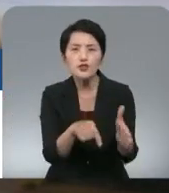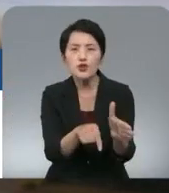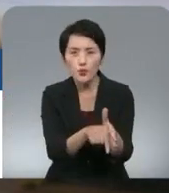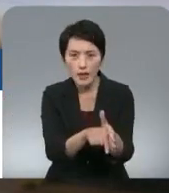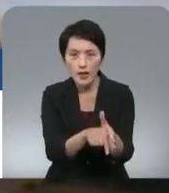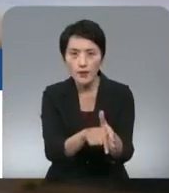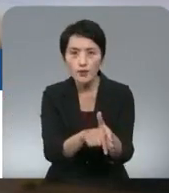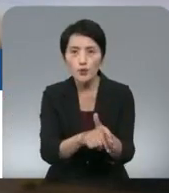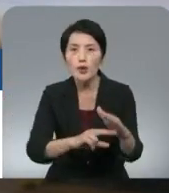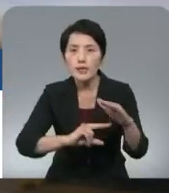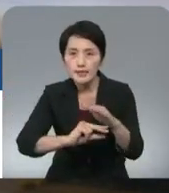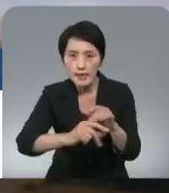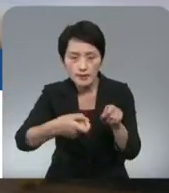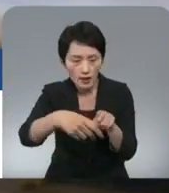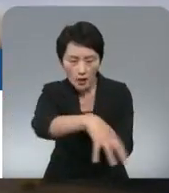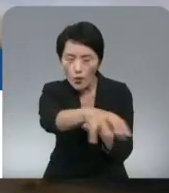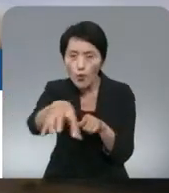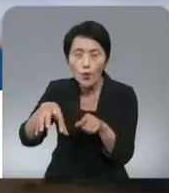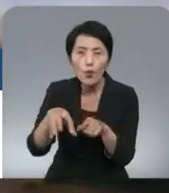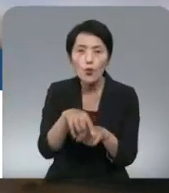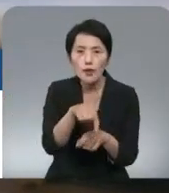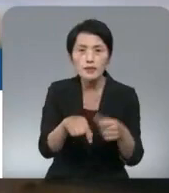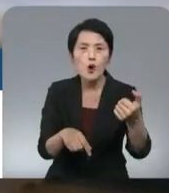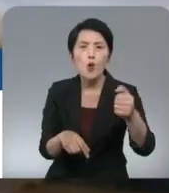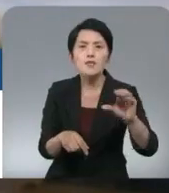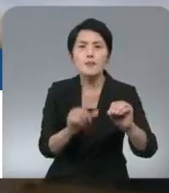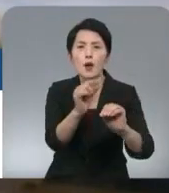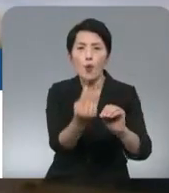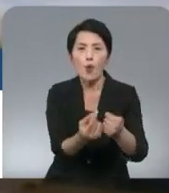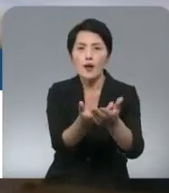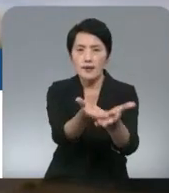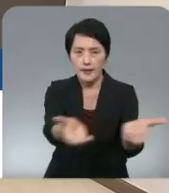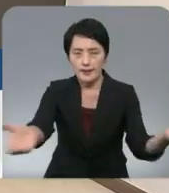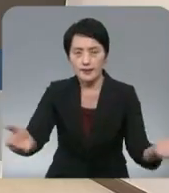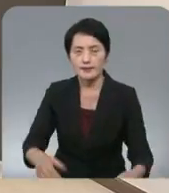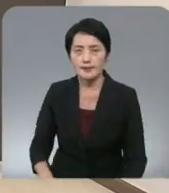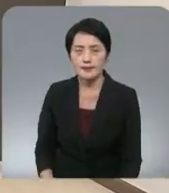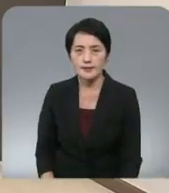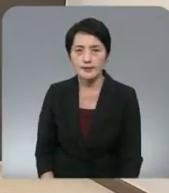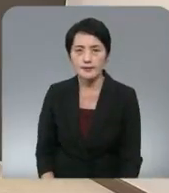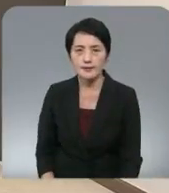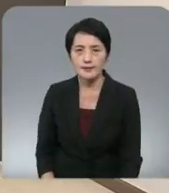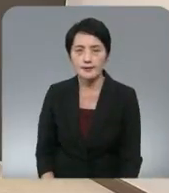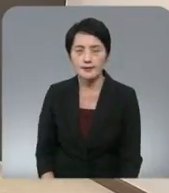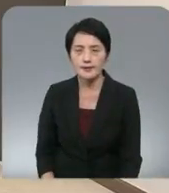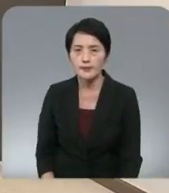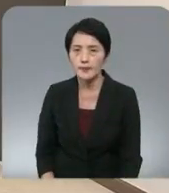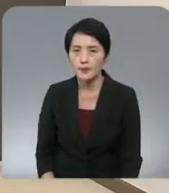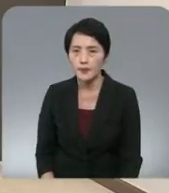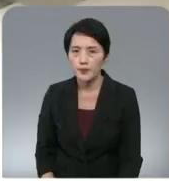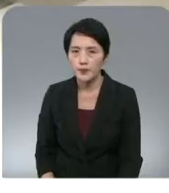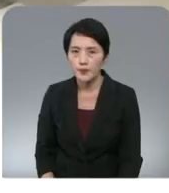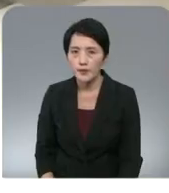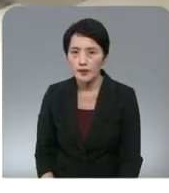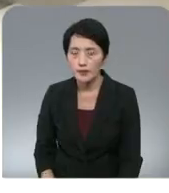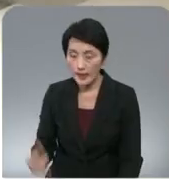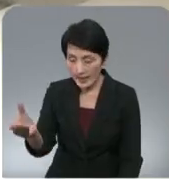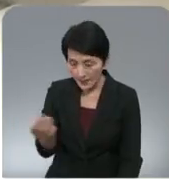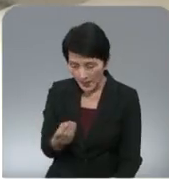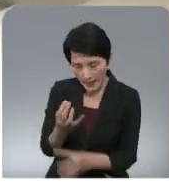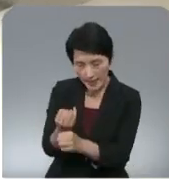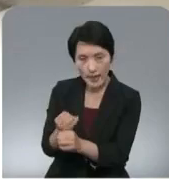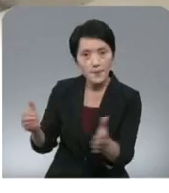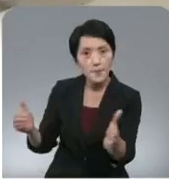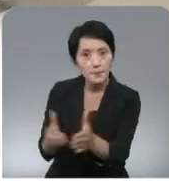und verkehr will zudem ein projekt für privat komplexe für innenstädte einführen bei dem für von zivi